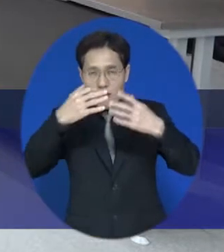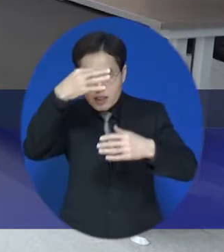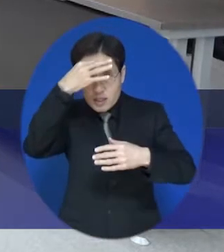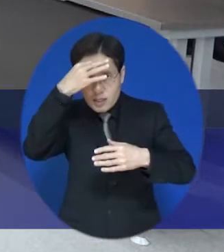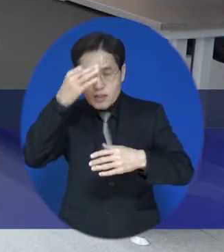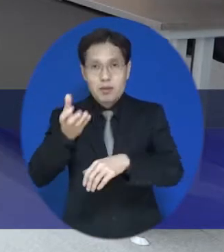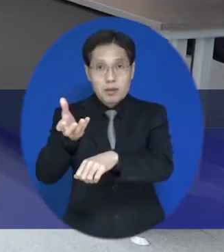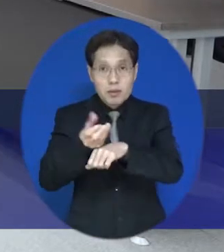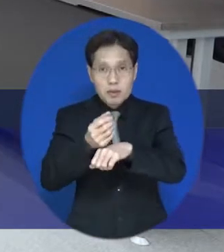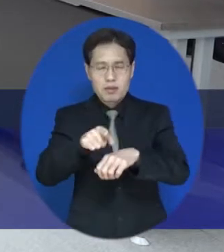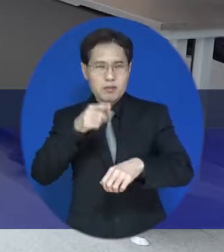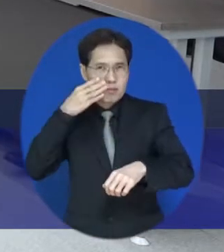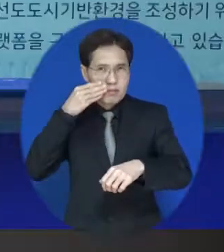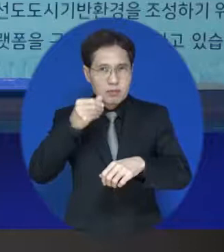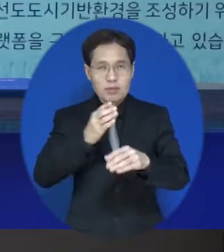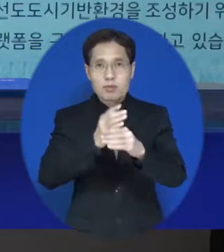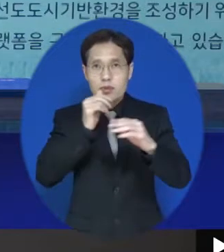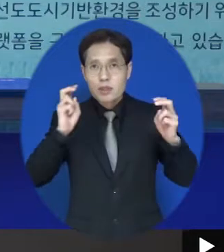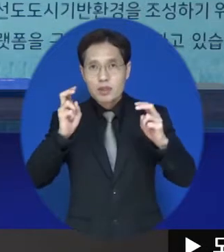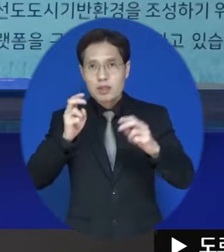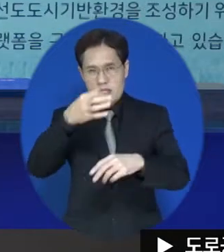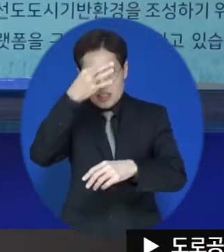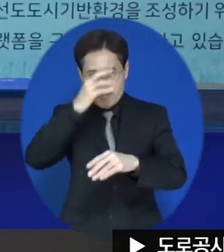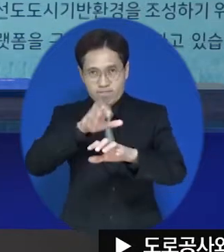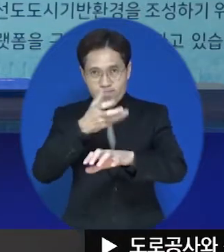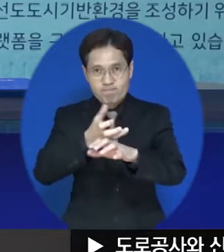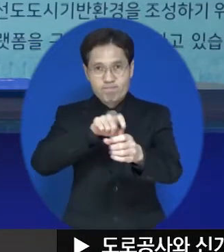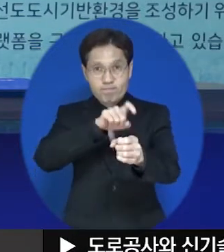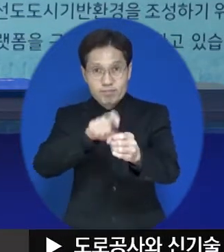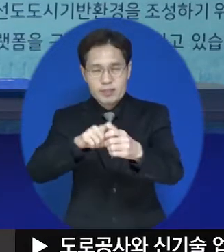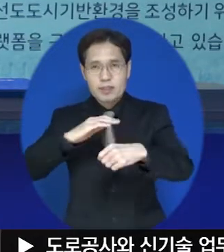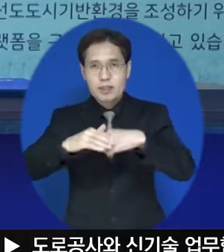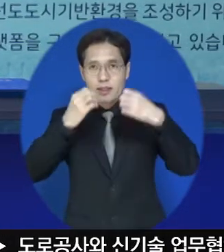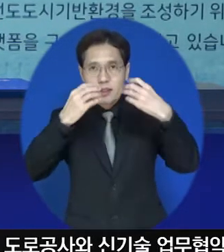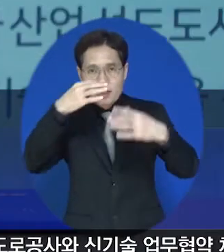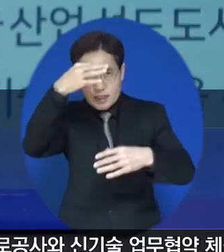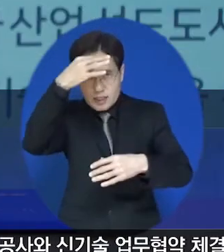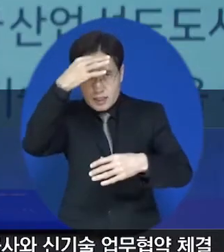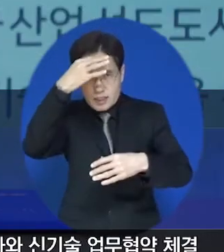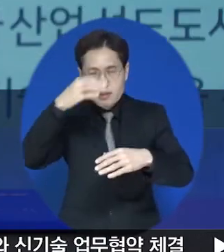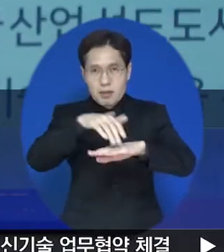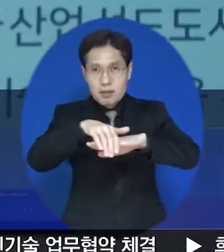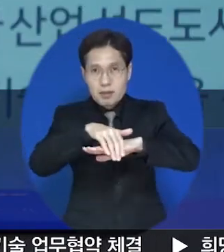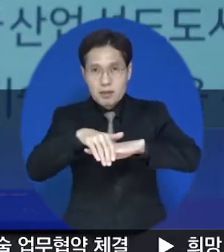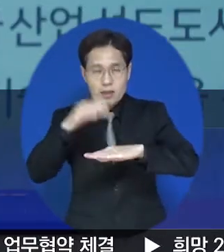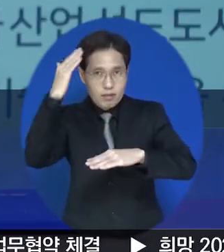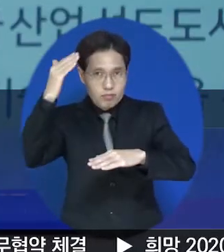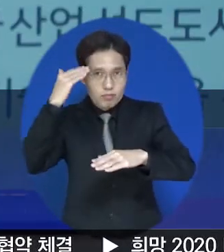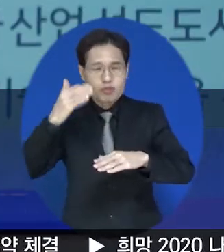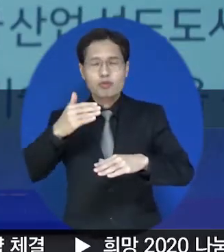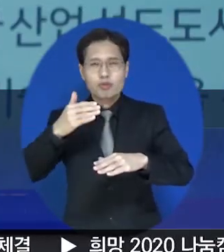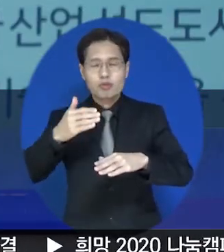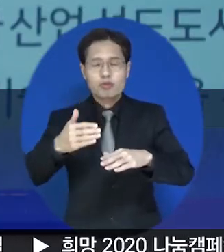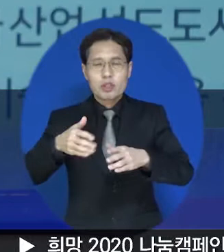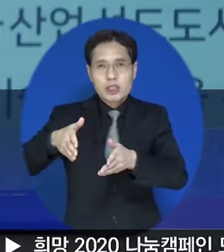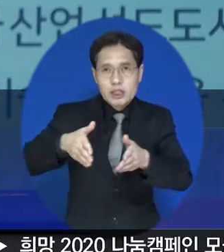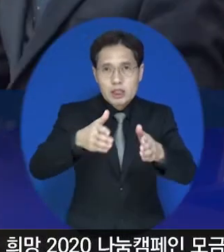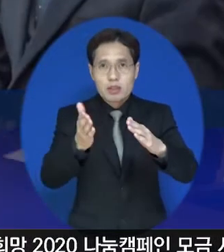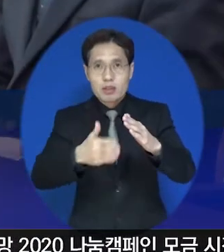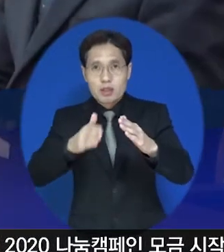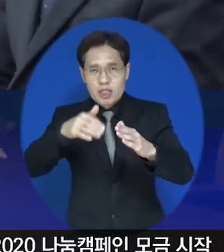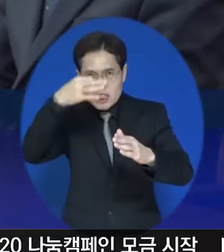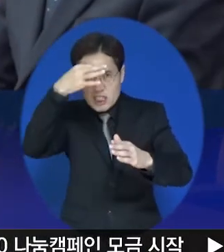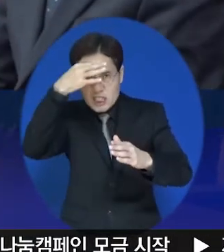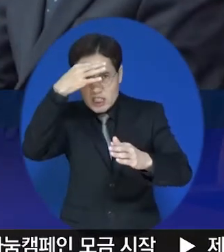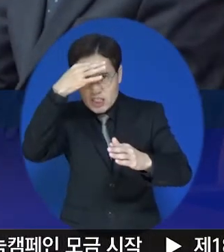신기술 도입과 활성화, 중소기업 기술 혁신을 목표로 대구시 신기술 플랫폼과 한국도로공사 기술마켓의